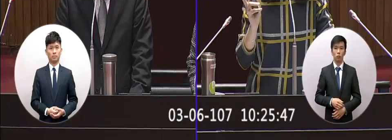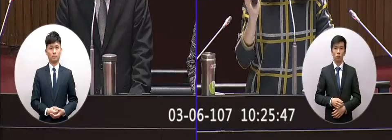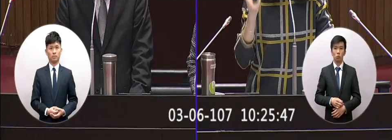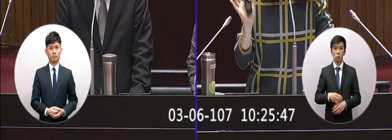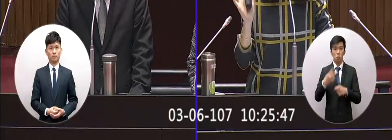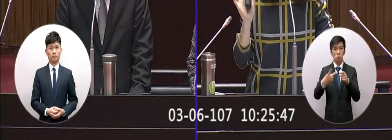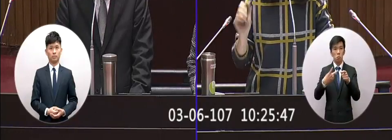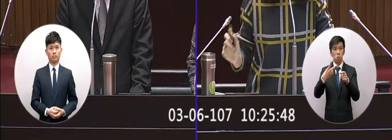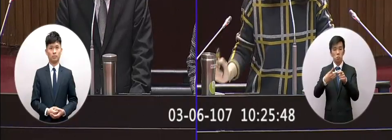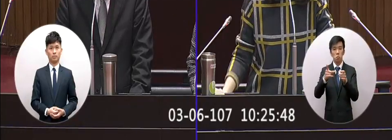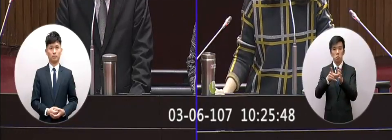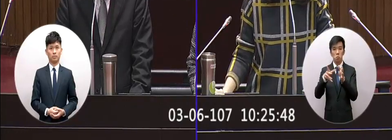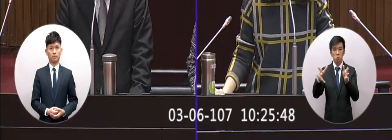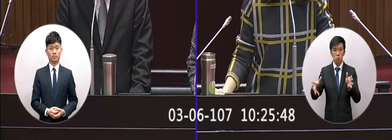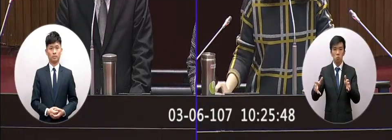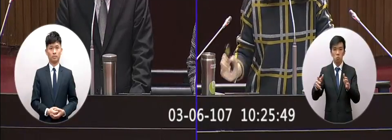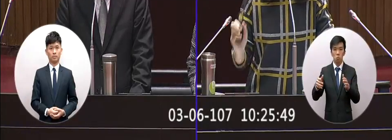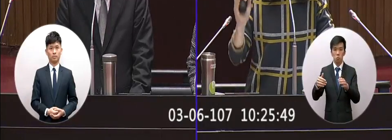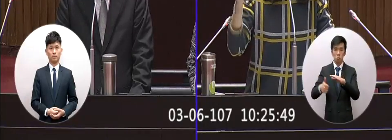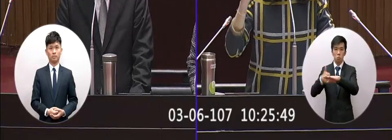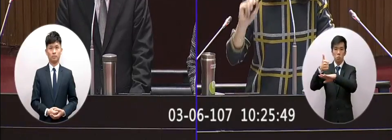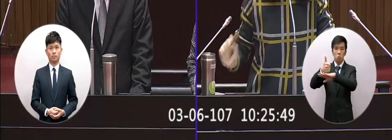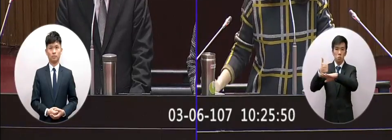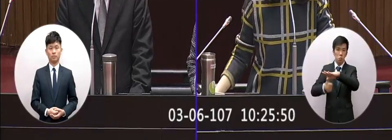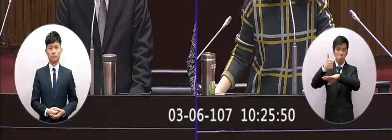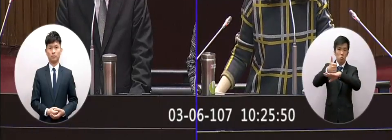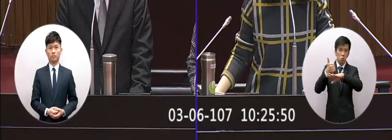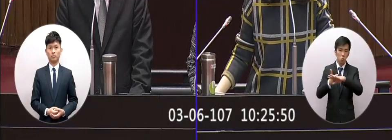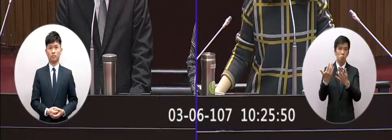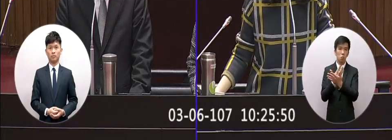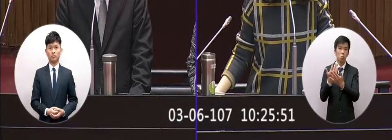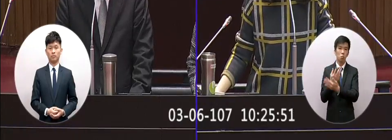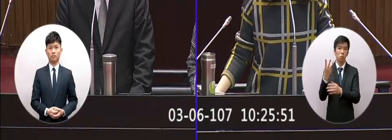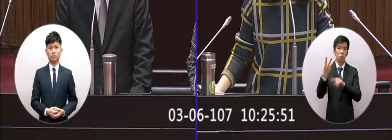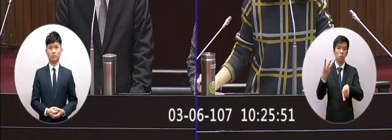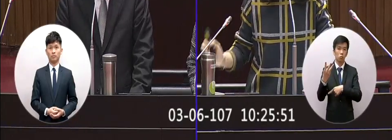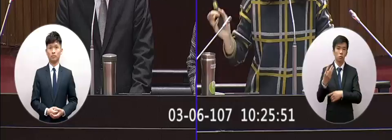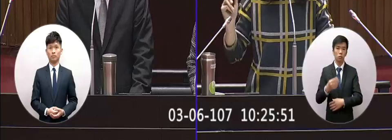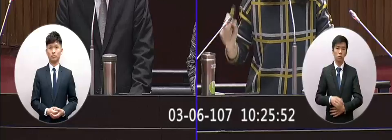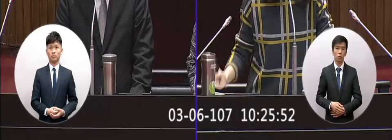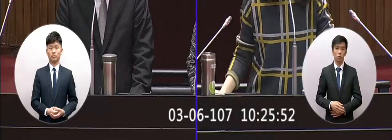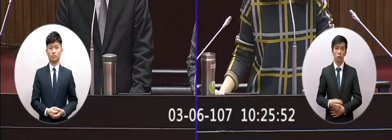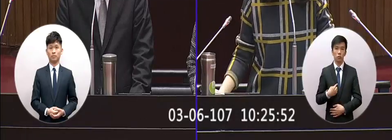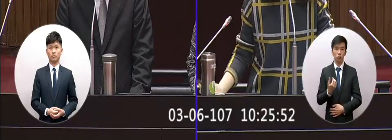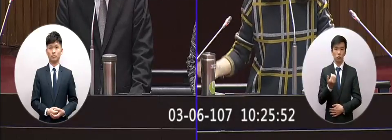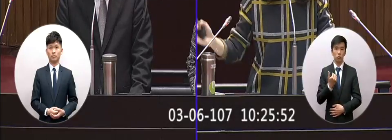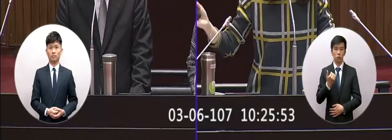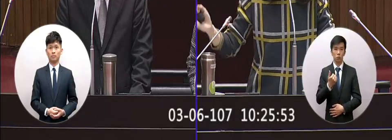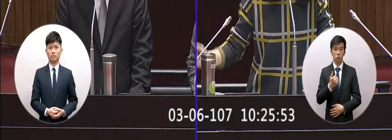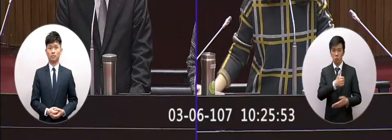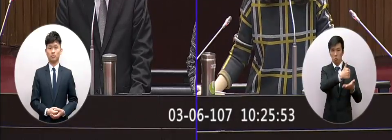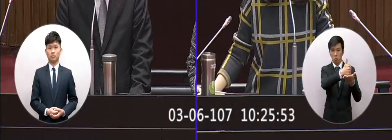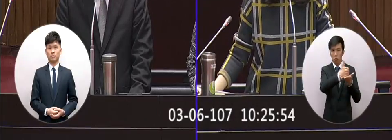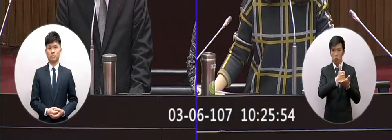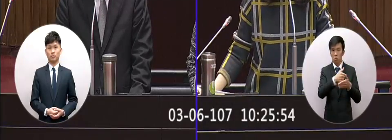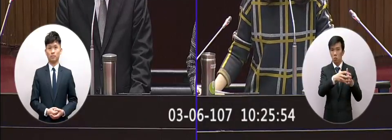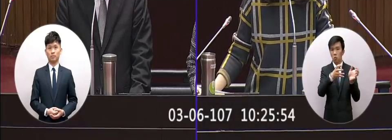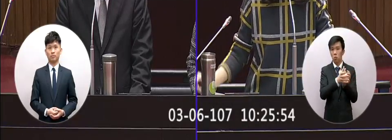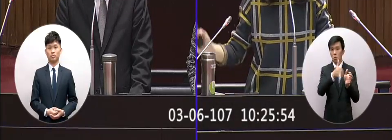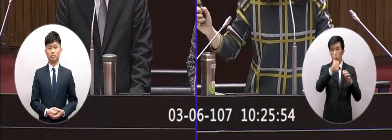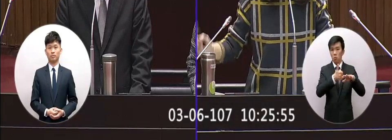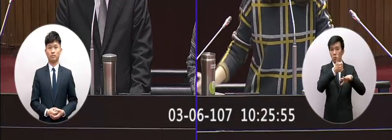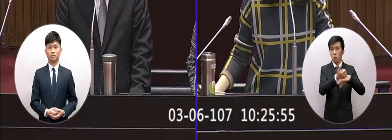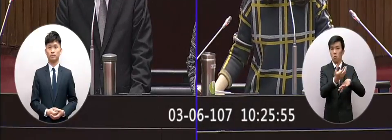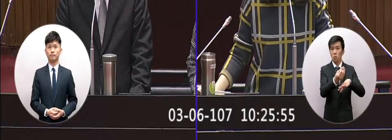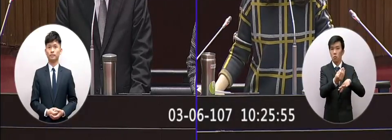两年不到，我们换了三个部长，好，那我刚刚为什么没有请部长上台？是因为我们已经不知道我们的劳动部